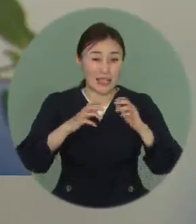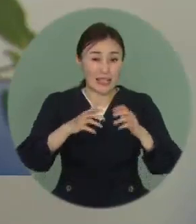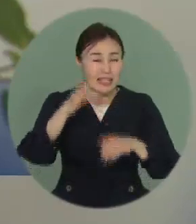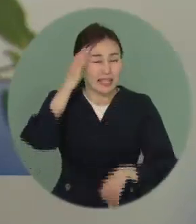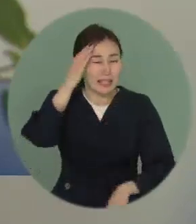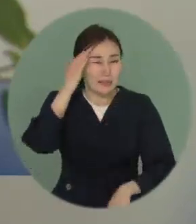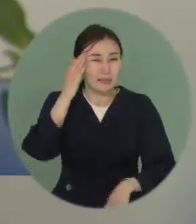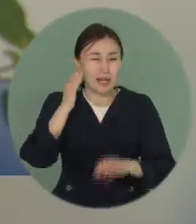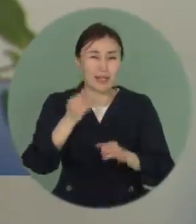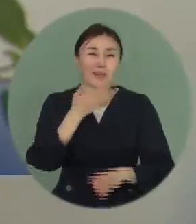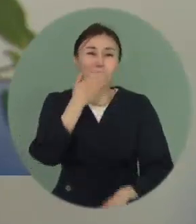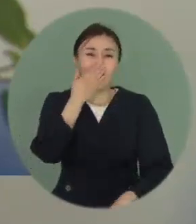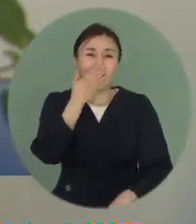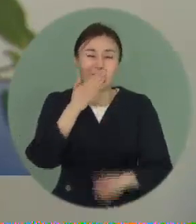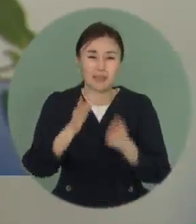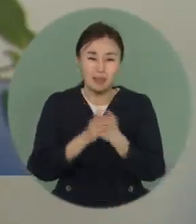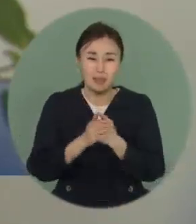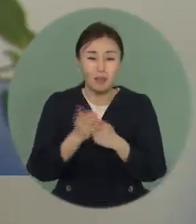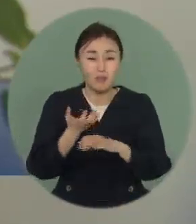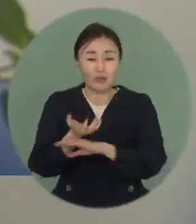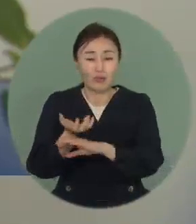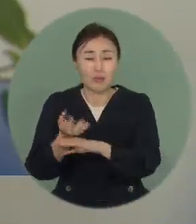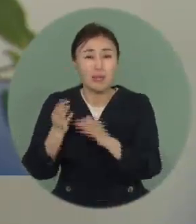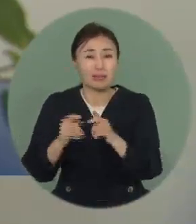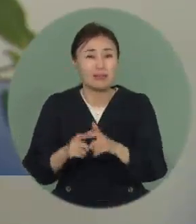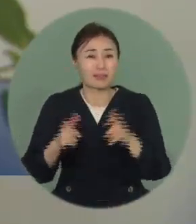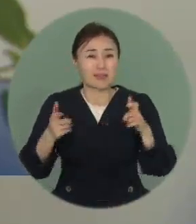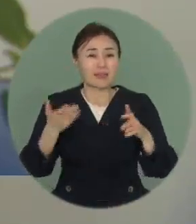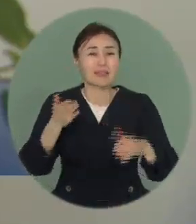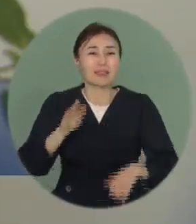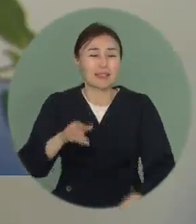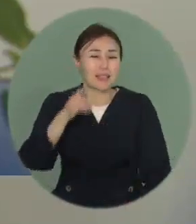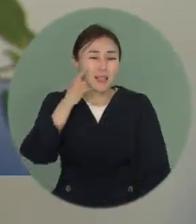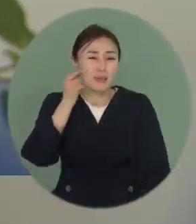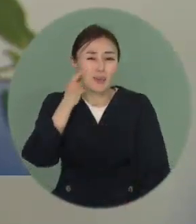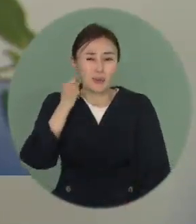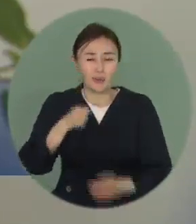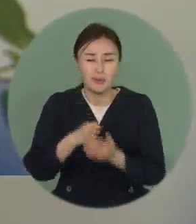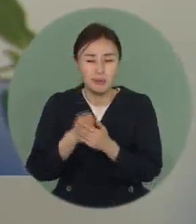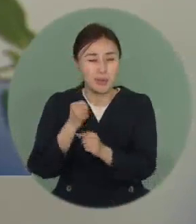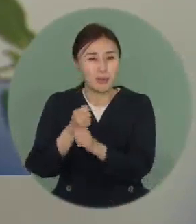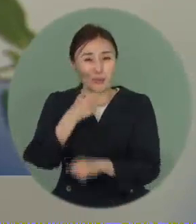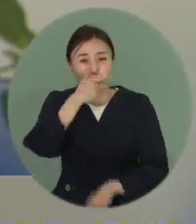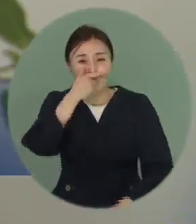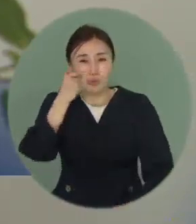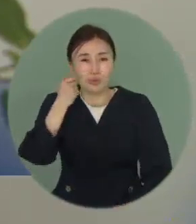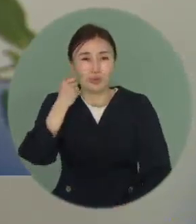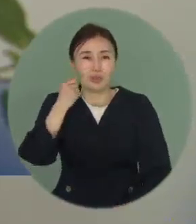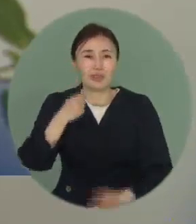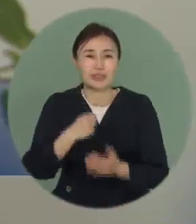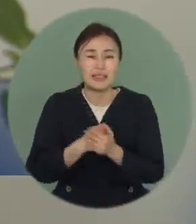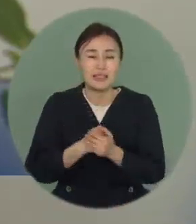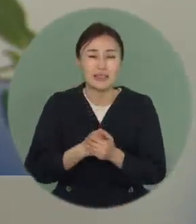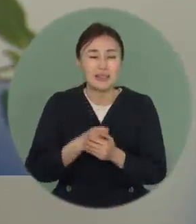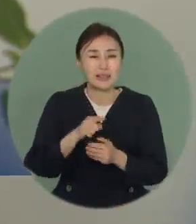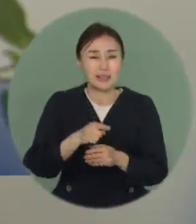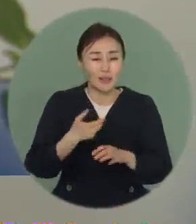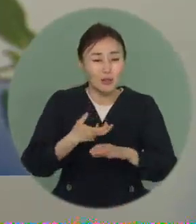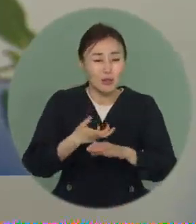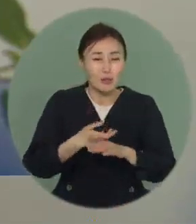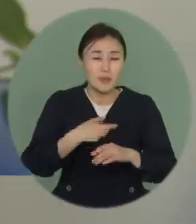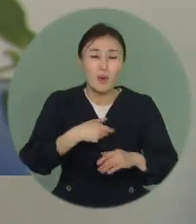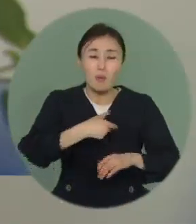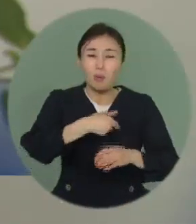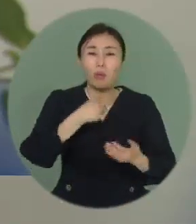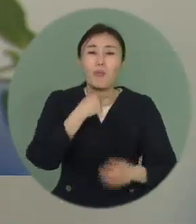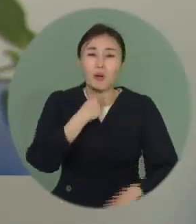학대로 수출 시장은 커지고 있으나 일본 등 자항 부진으로 수급이 불안하면서 수요공급 원칙에 따 는